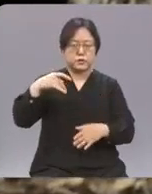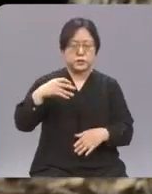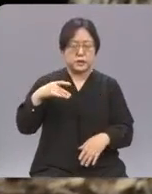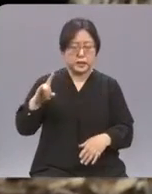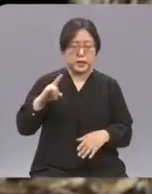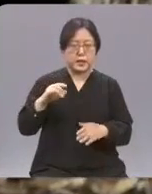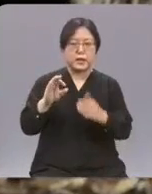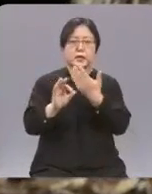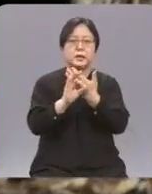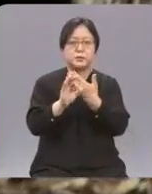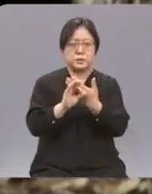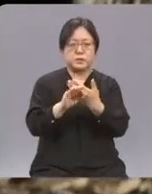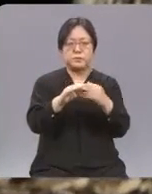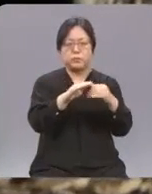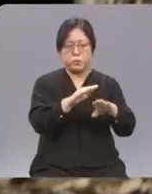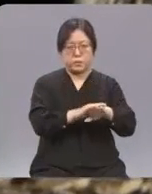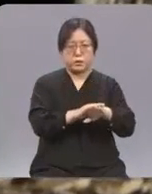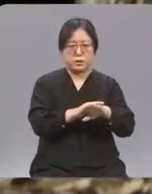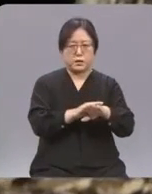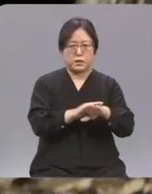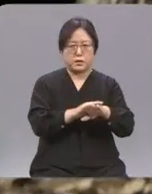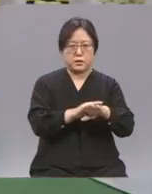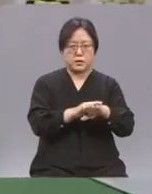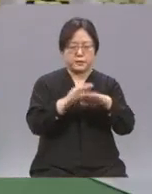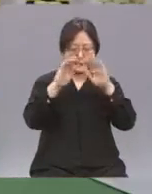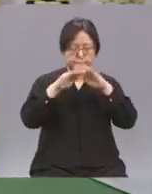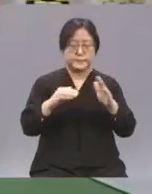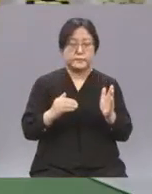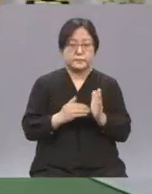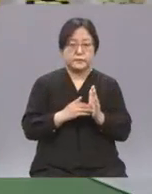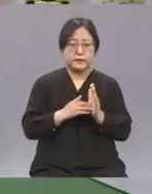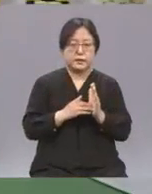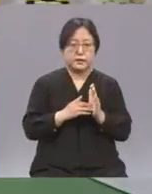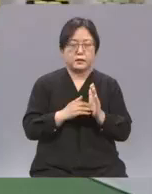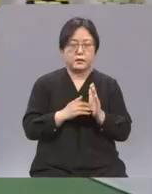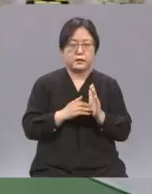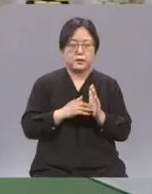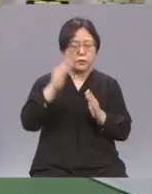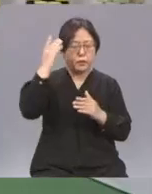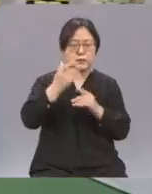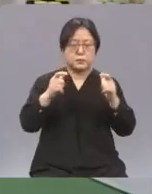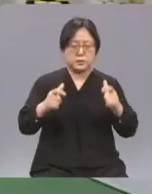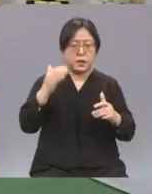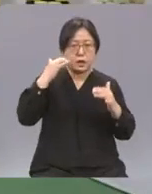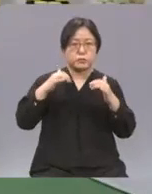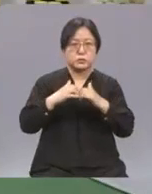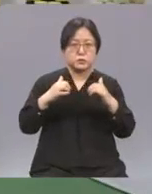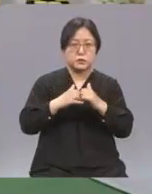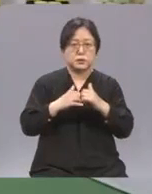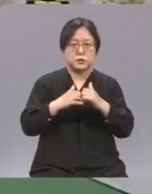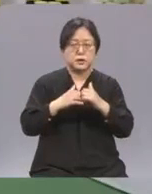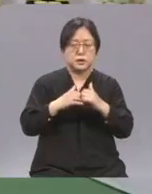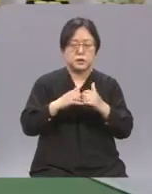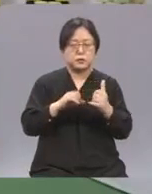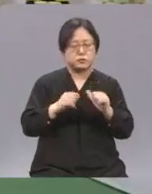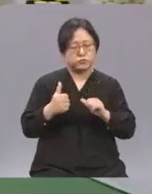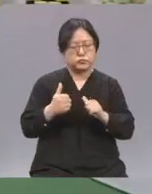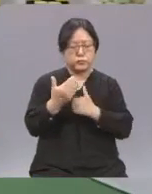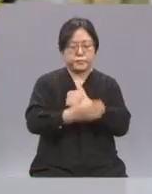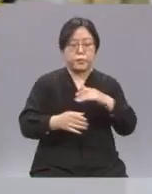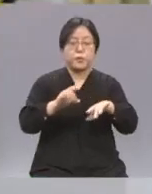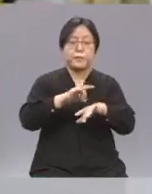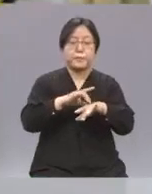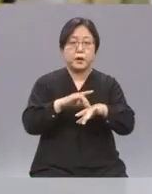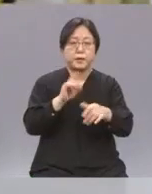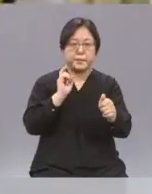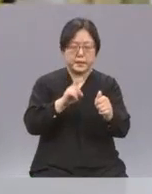임시 봉안소에 옮기고 봉안식을 치렀다고 밝혔습니다. 화순 지역에서 한국전쟁 전사자 유해가